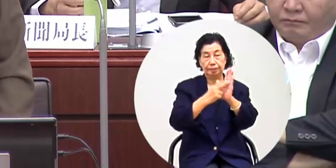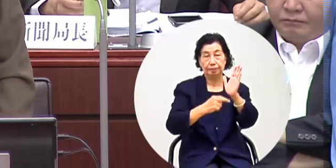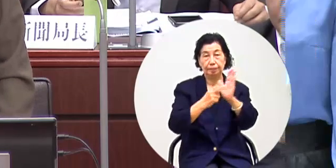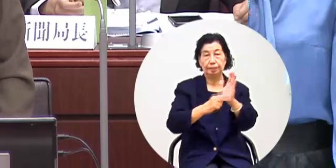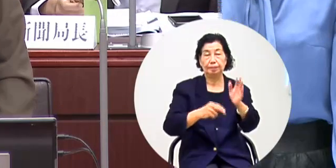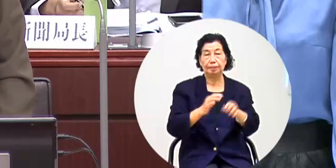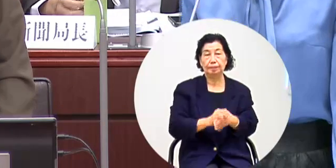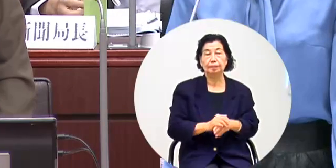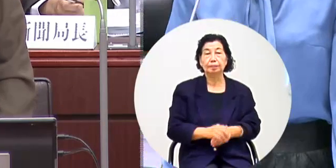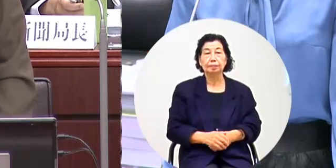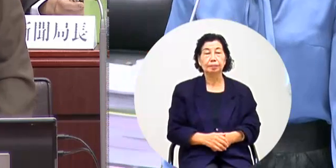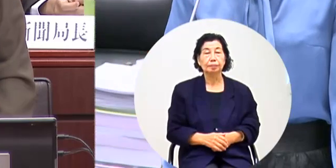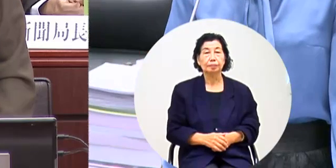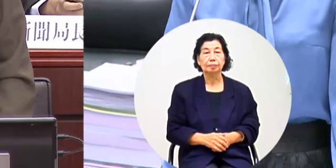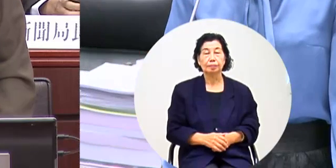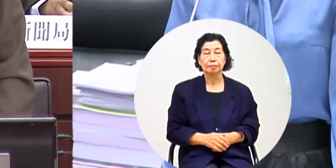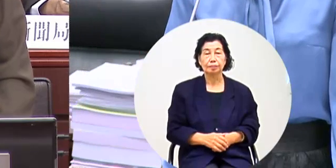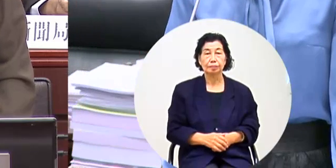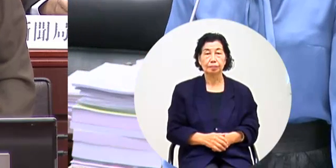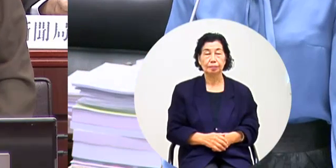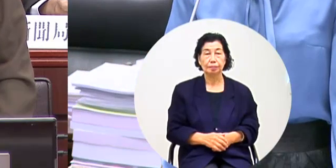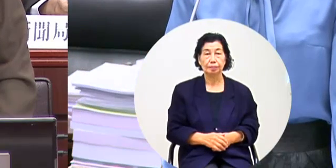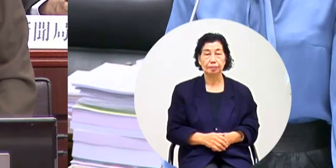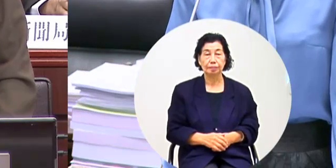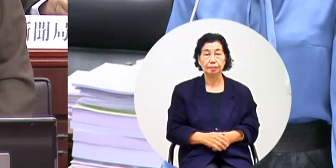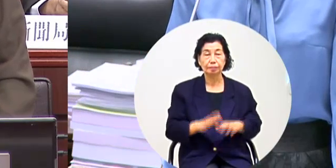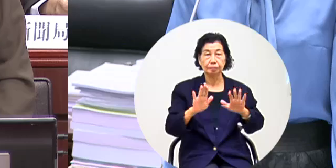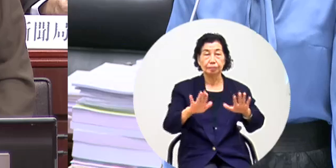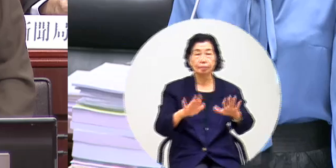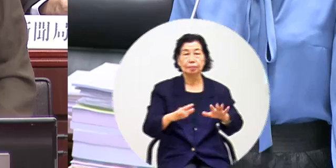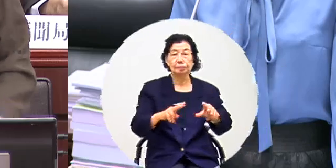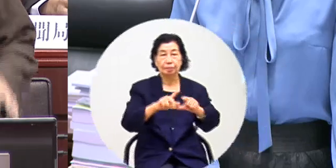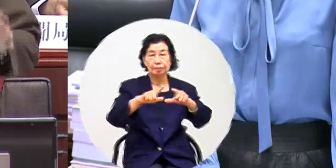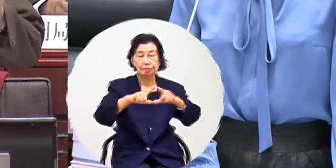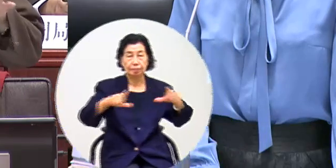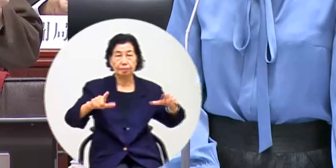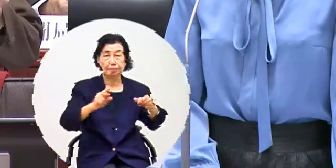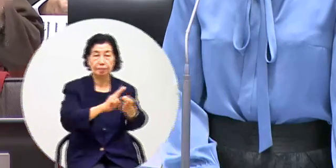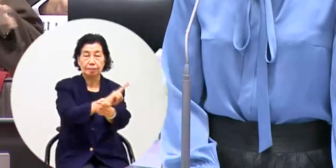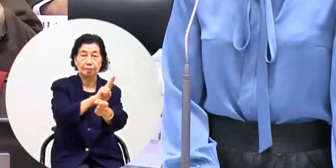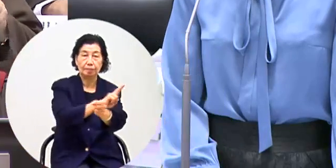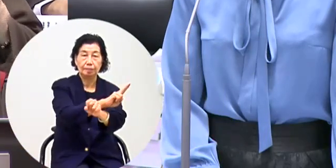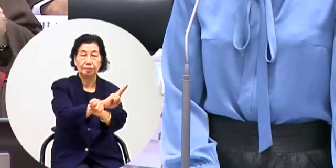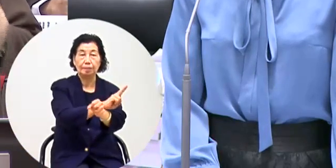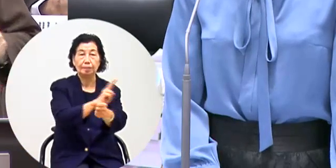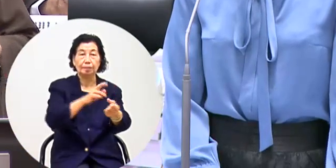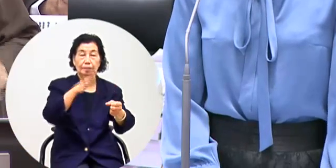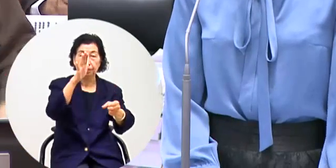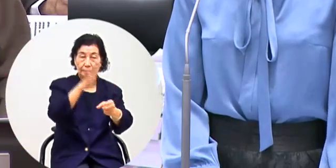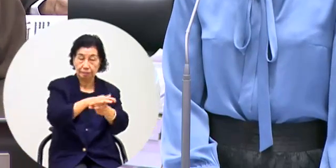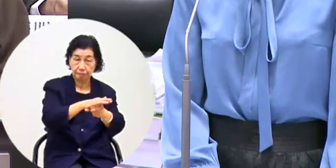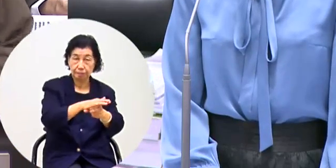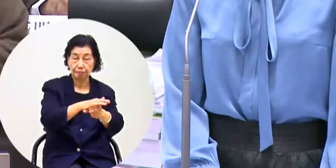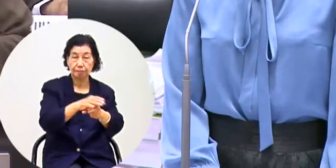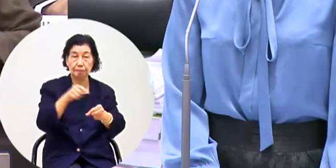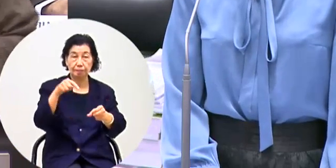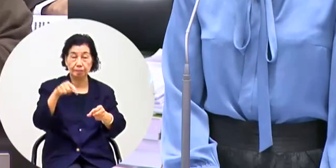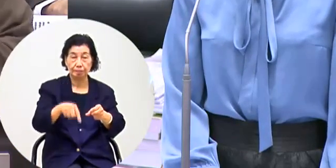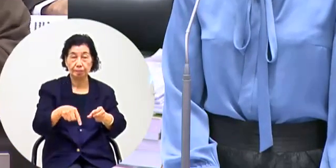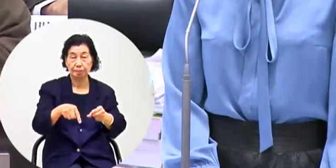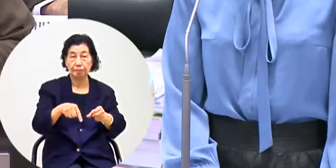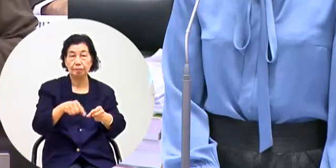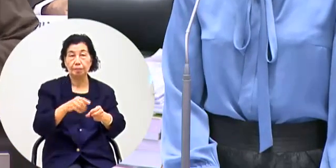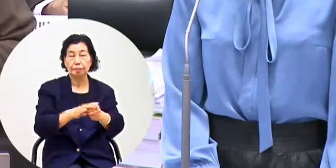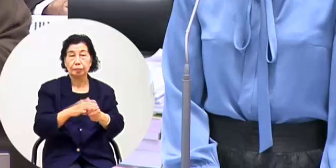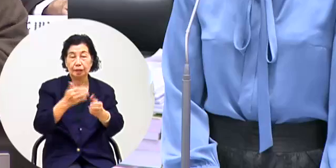本上迄个大南埔，吼大南埔是这个时阵是初步的估算。并不是